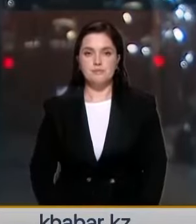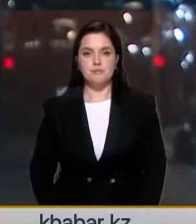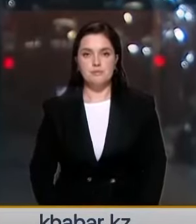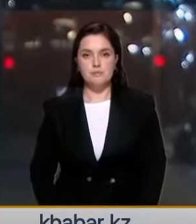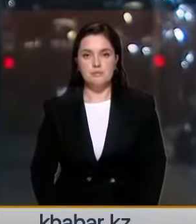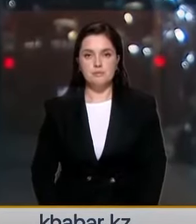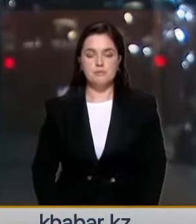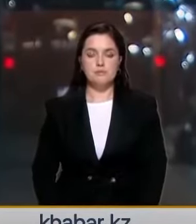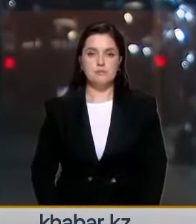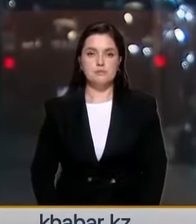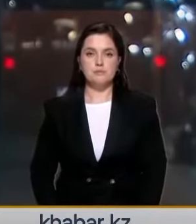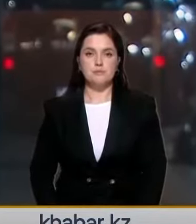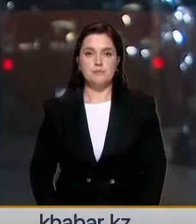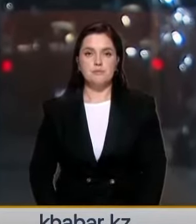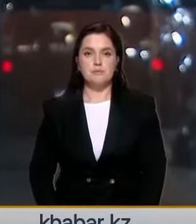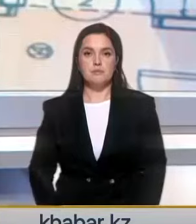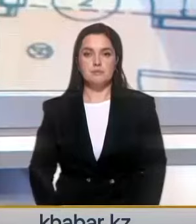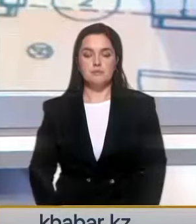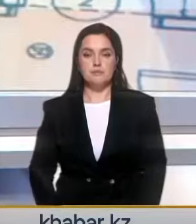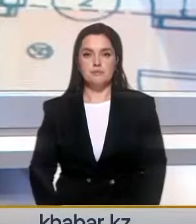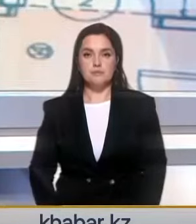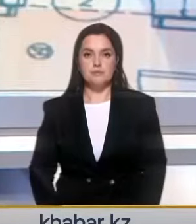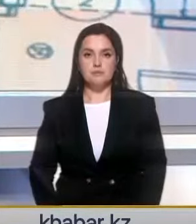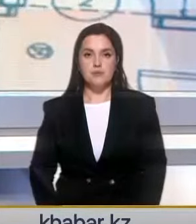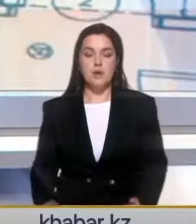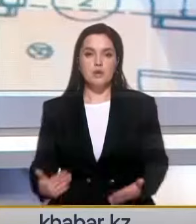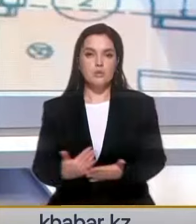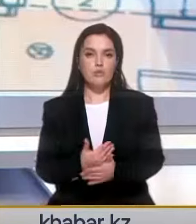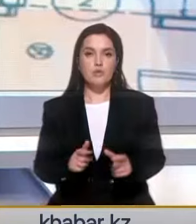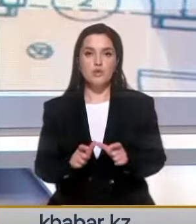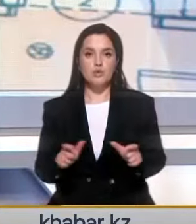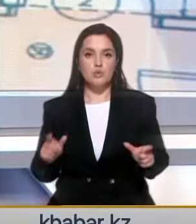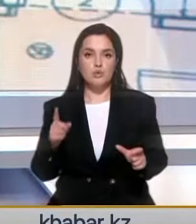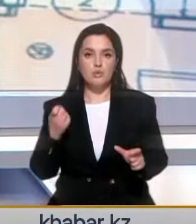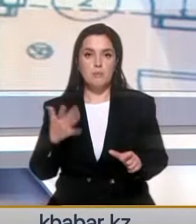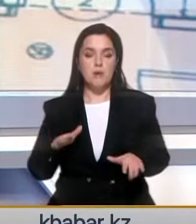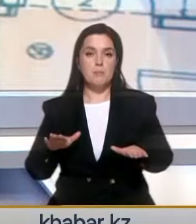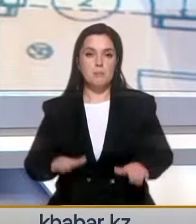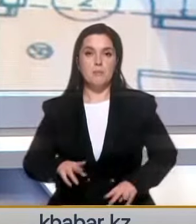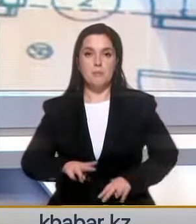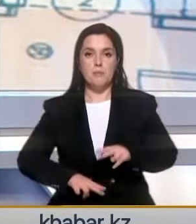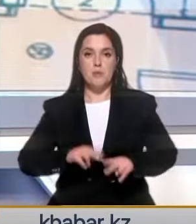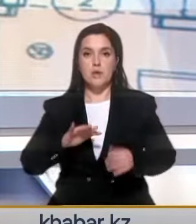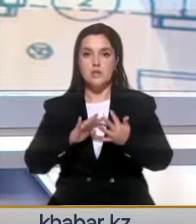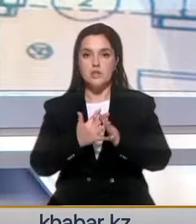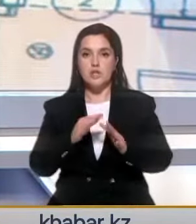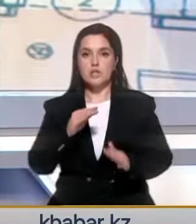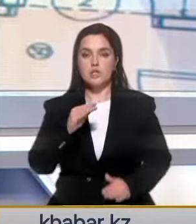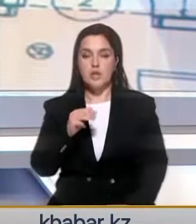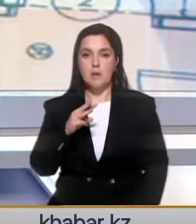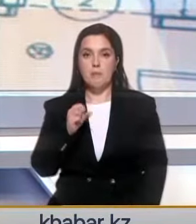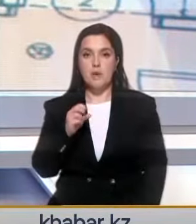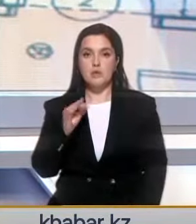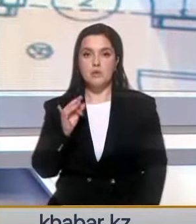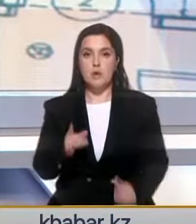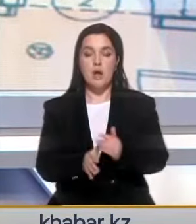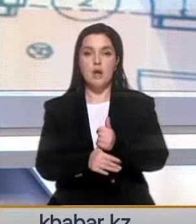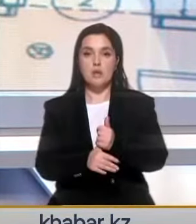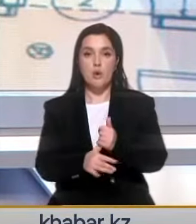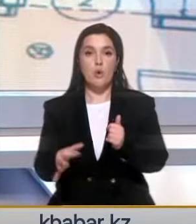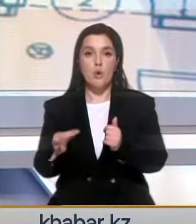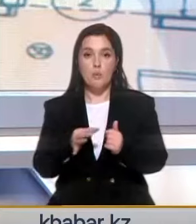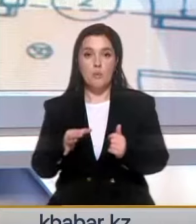айдок було Хабар новую школу на 150 мест построит в селе Жаман соор зелко инского района атырауской